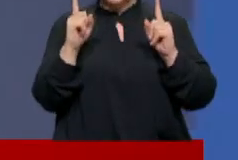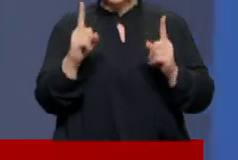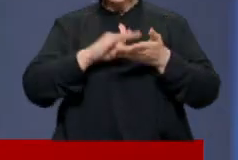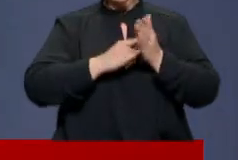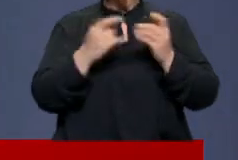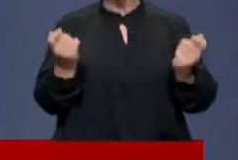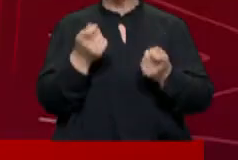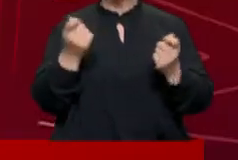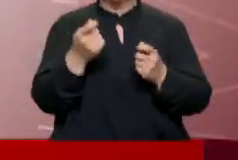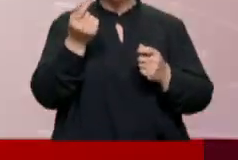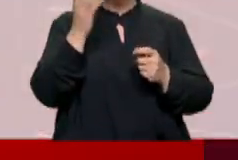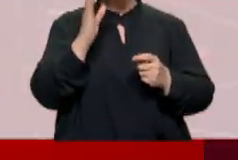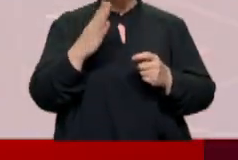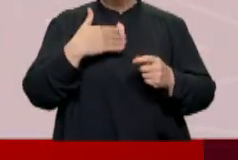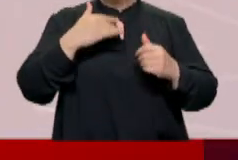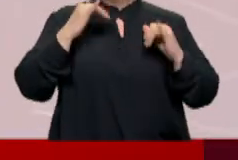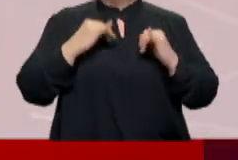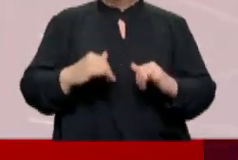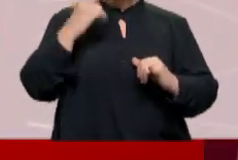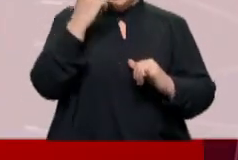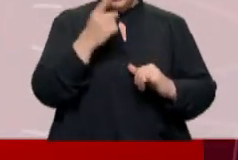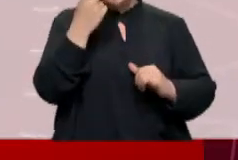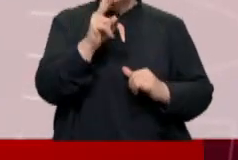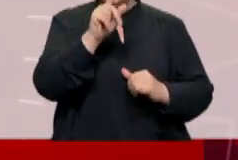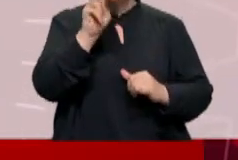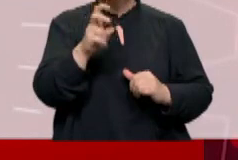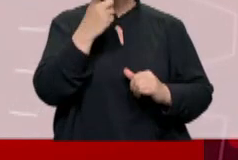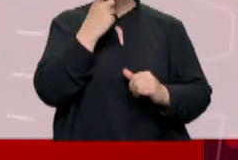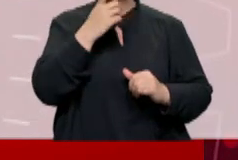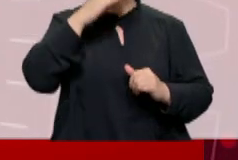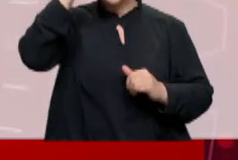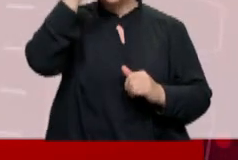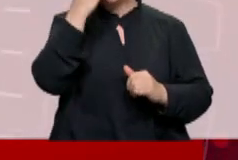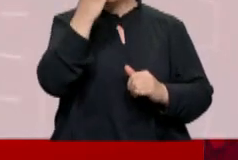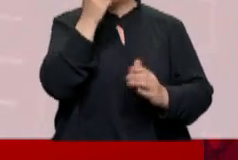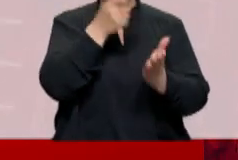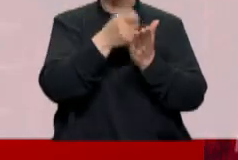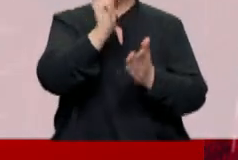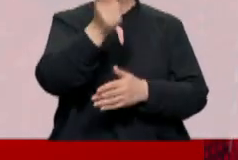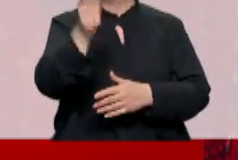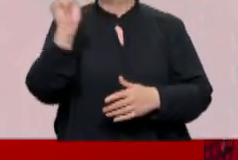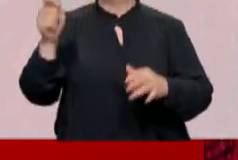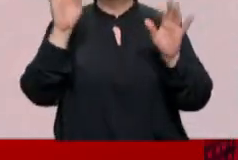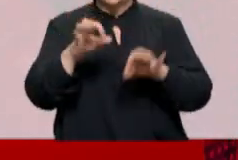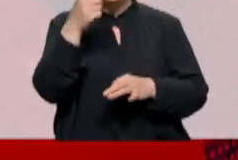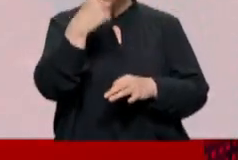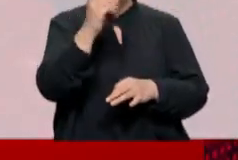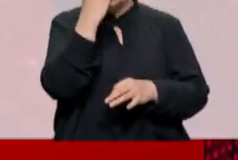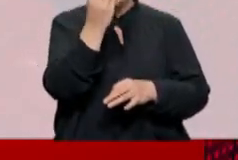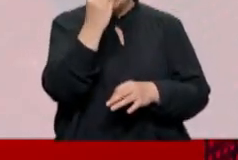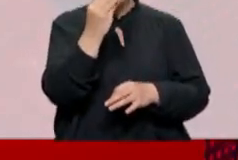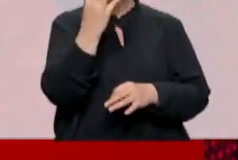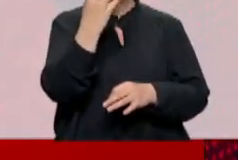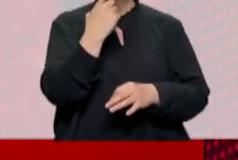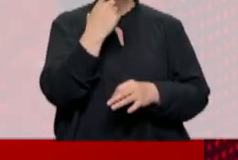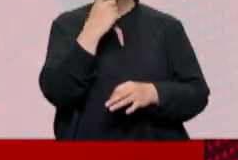getirmeye çalışıyor. Az da olsa nefes alabilsinler diye 2018'de bayram ikramiyesi ödenmeye başlandı. 1000 liralık ikramiye